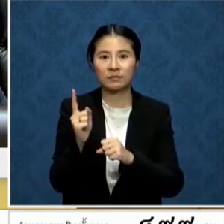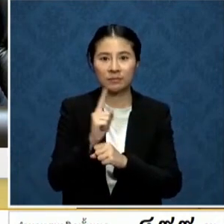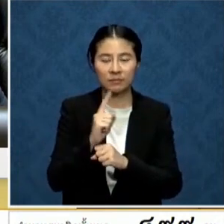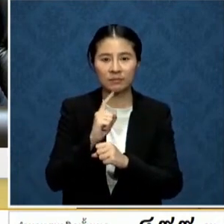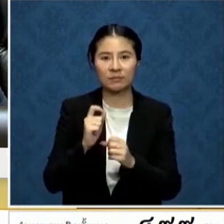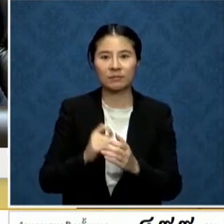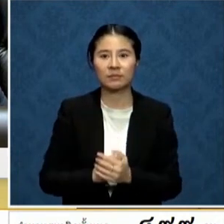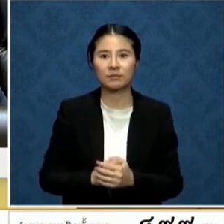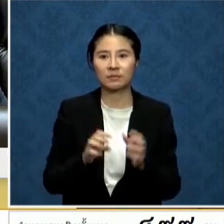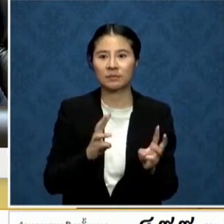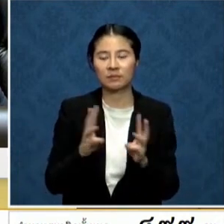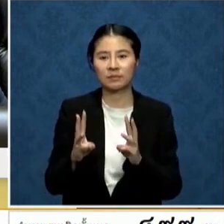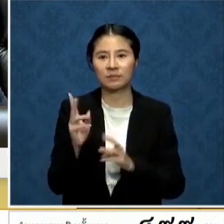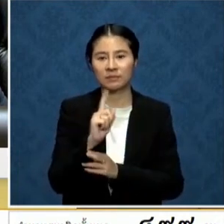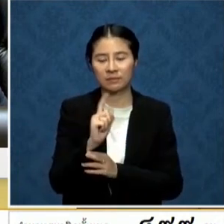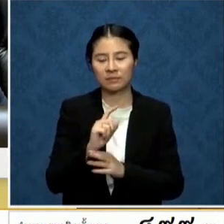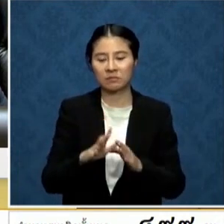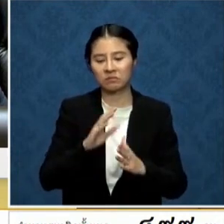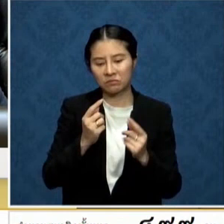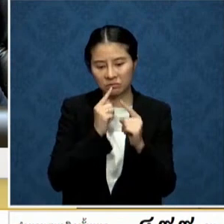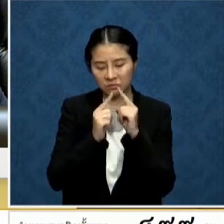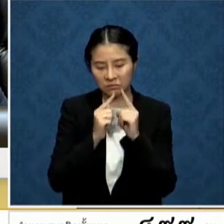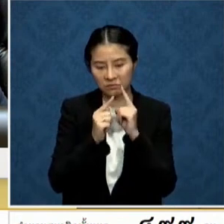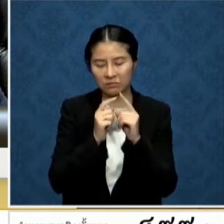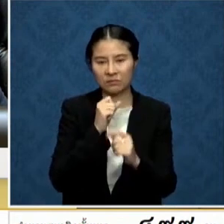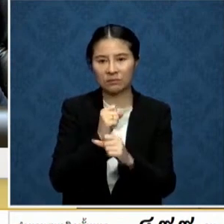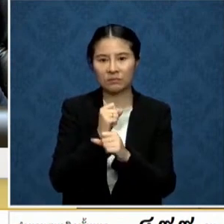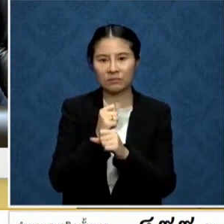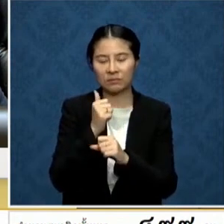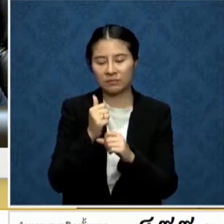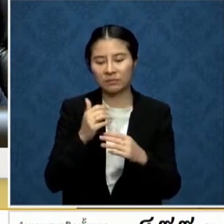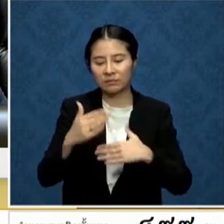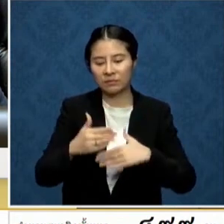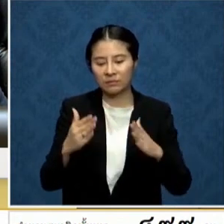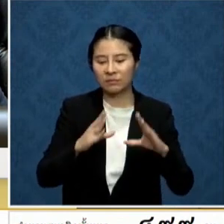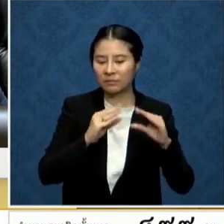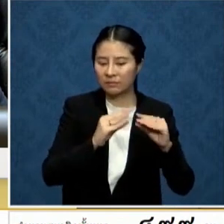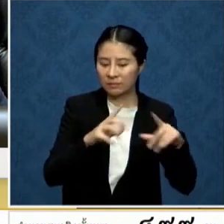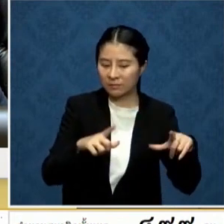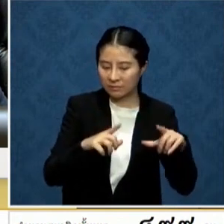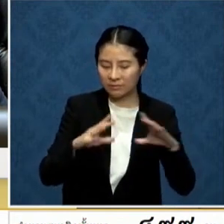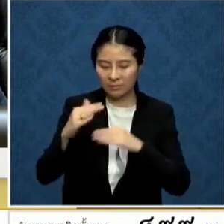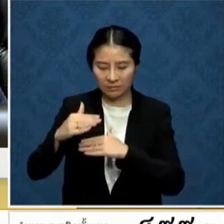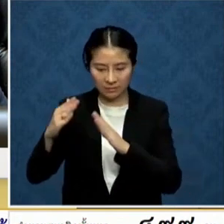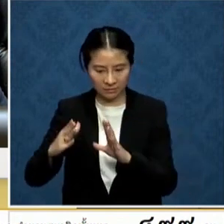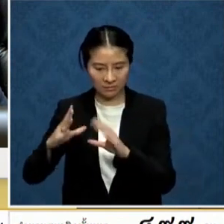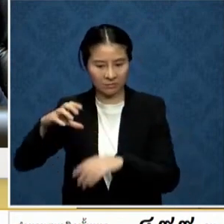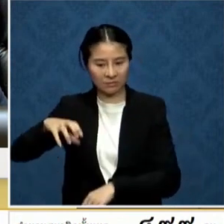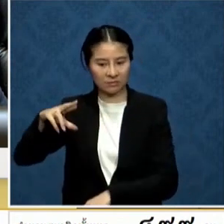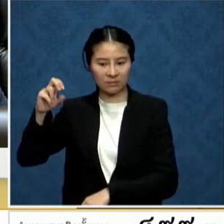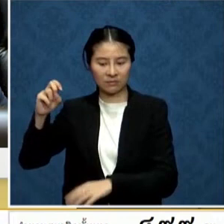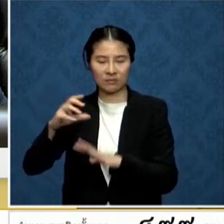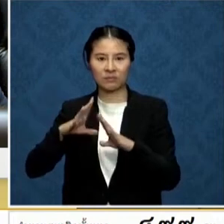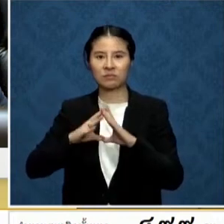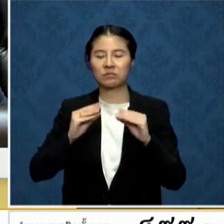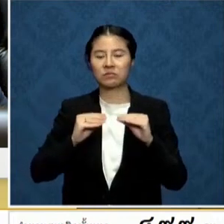ใดเรื่องนี้ผมว่าเราคุยกันได้เพราะที่ผ่านมาทำงานทั้งในห้องใหญ่ห้องเล็กผมว่าเราก็คุยกันได้ถ้าเรามุ่งหวัง